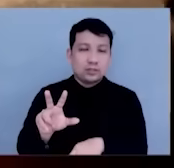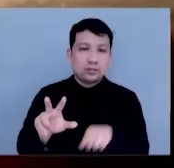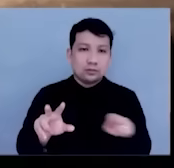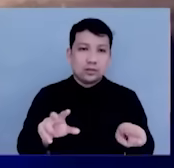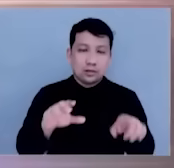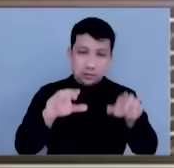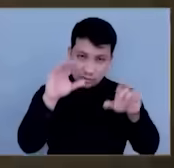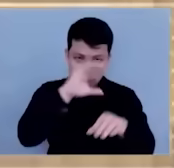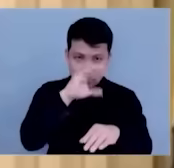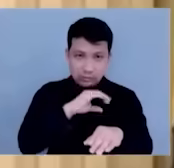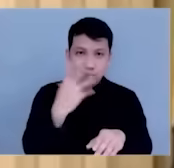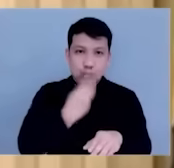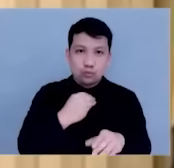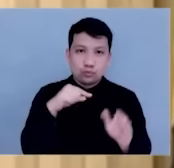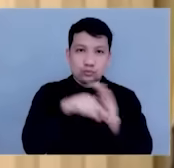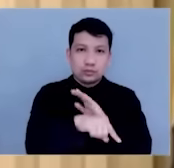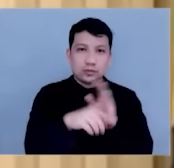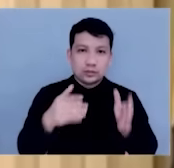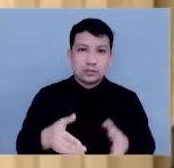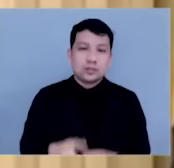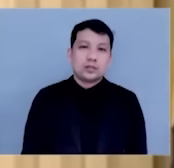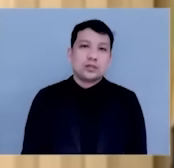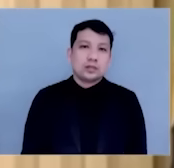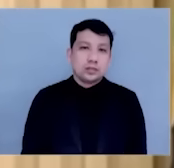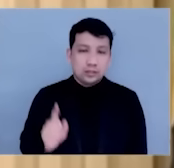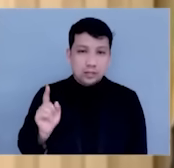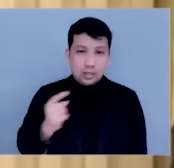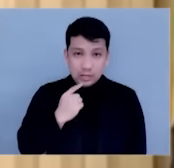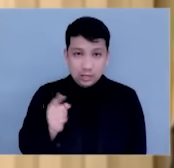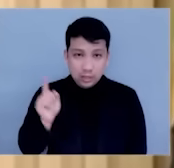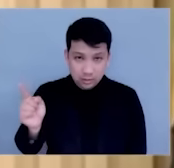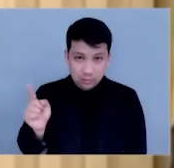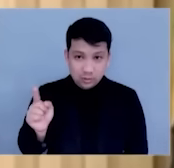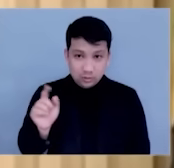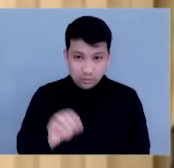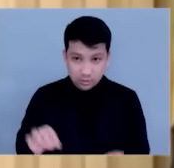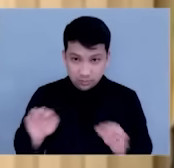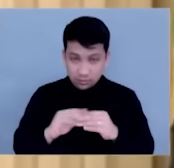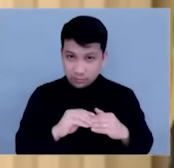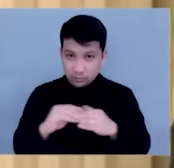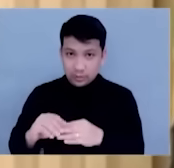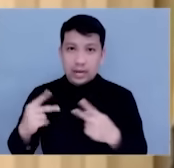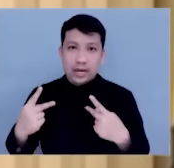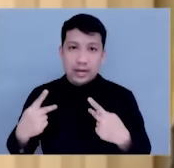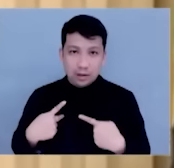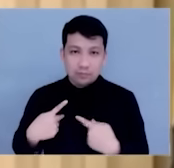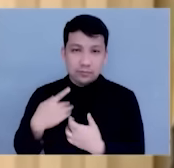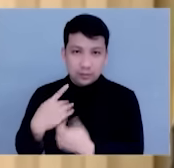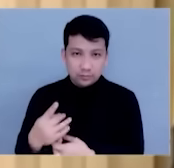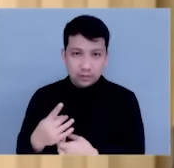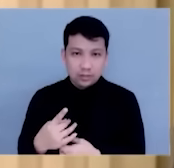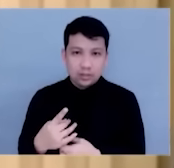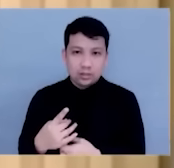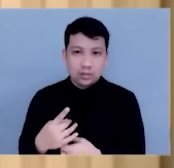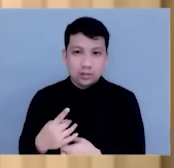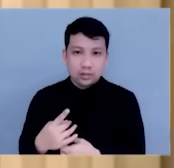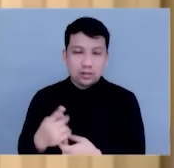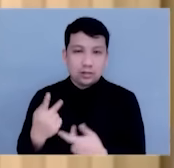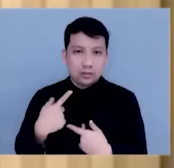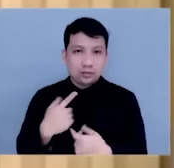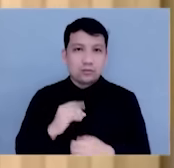Capistrano. They are pursuing a very good lead right now and they are